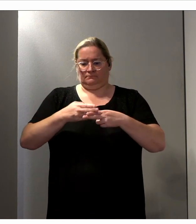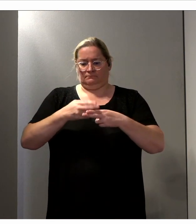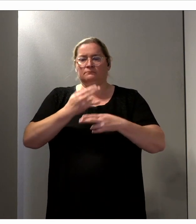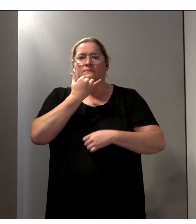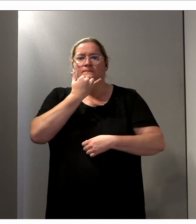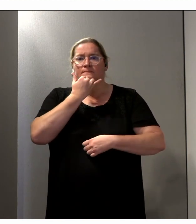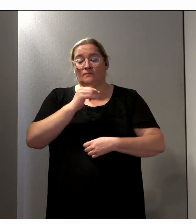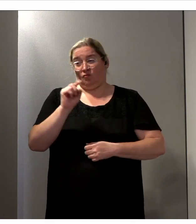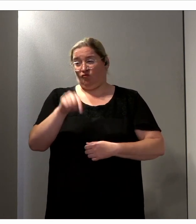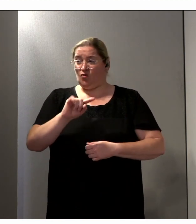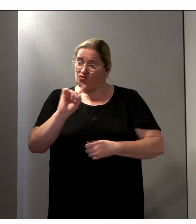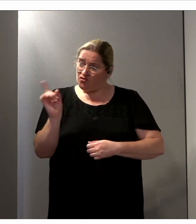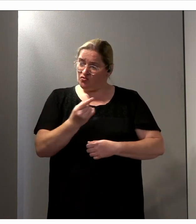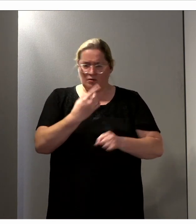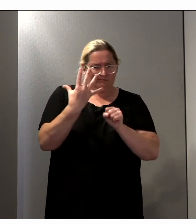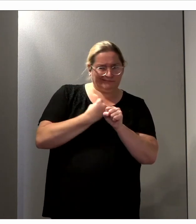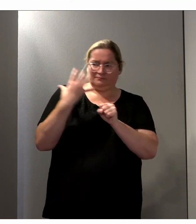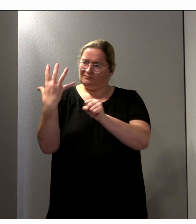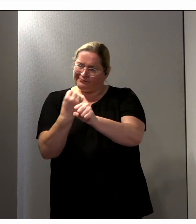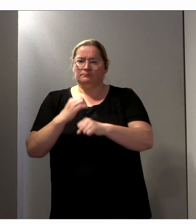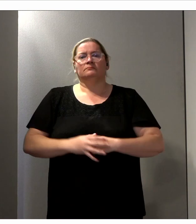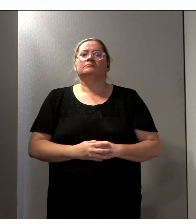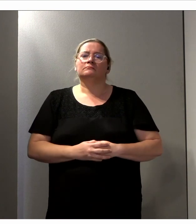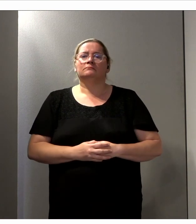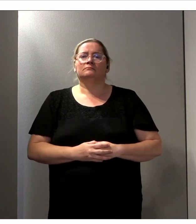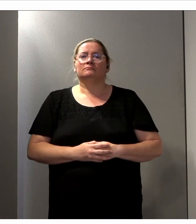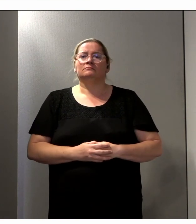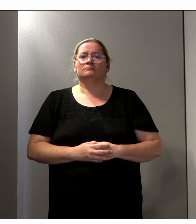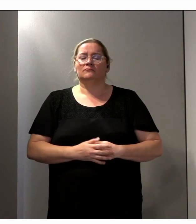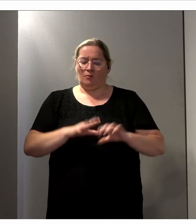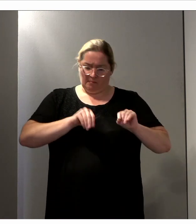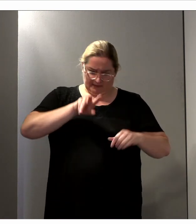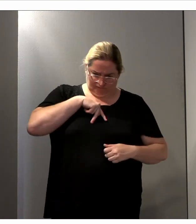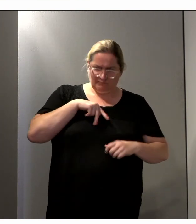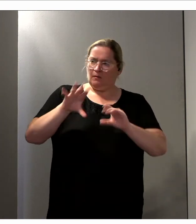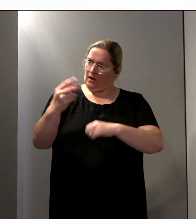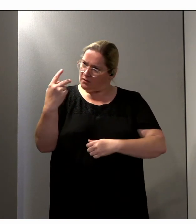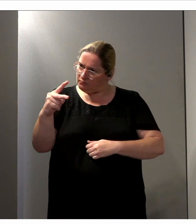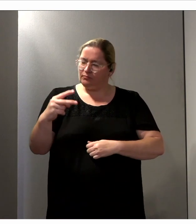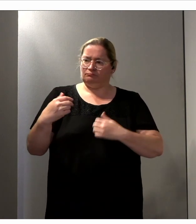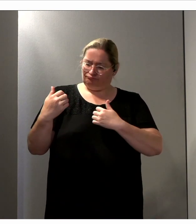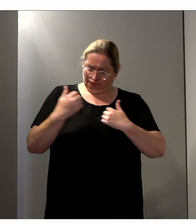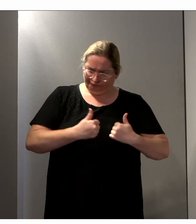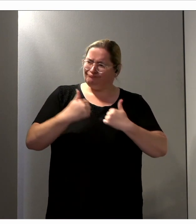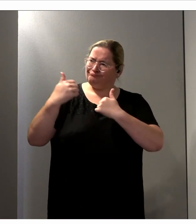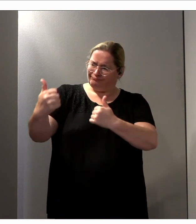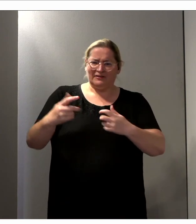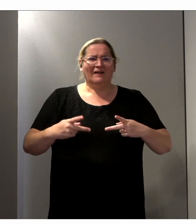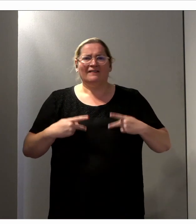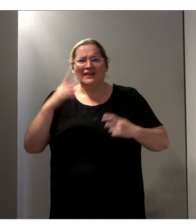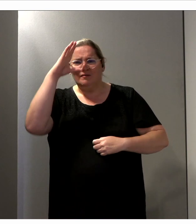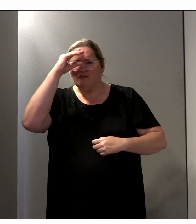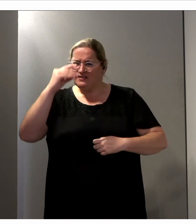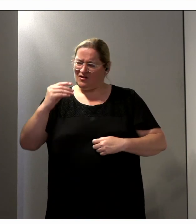il faut qu'on soit tous dans le win-win, c'est-à-dire chacun est à sa place et vit sa vie